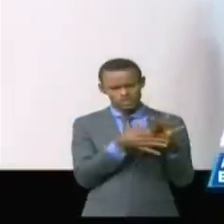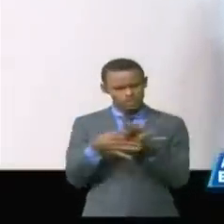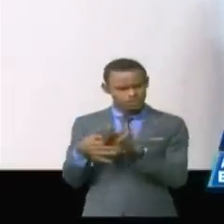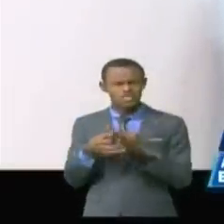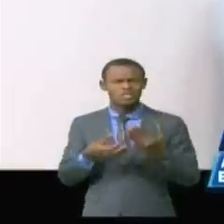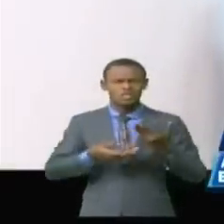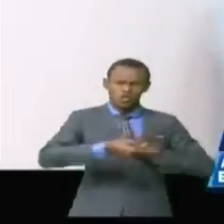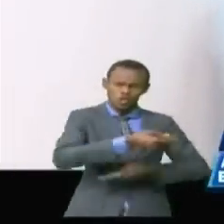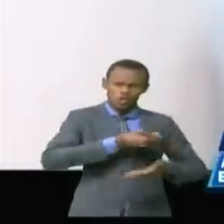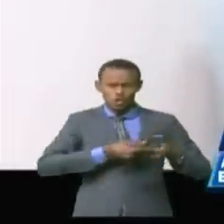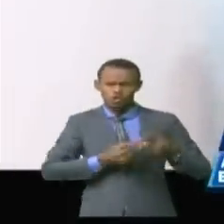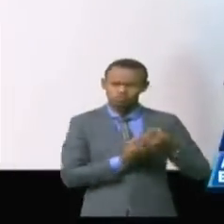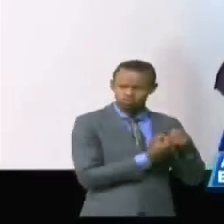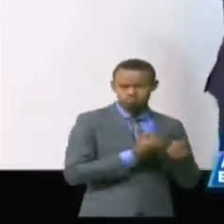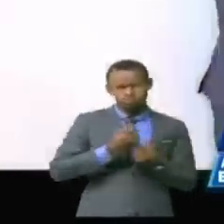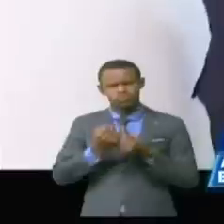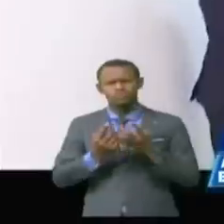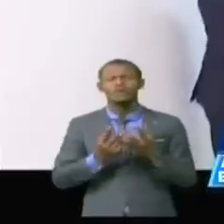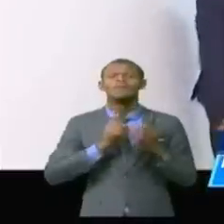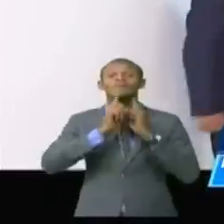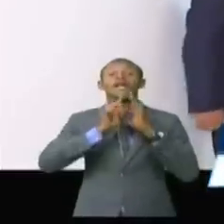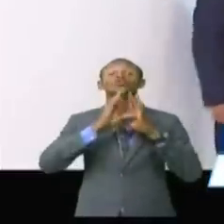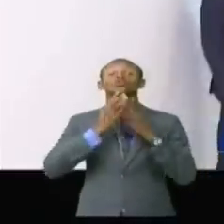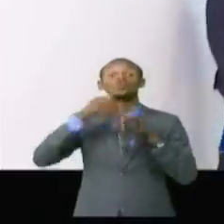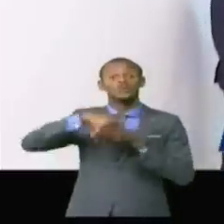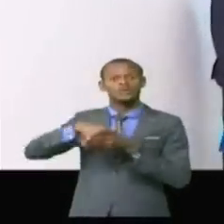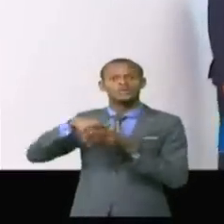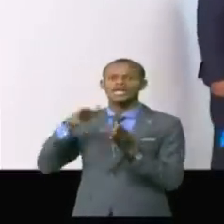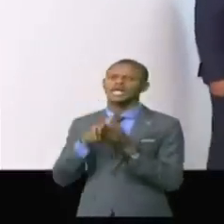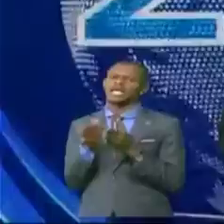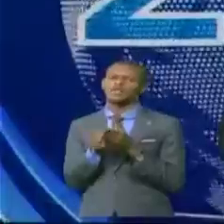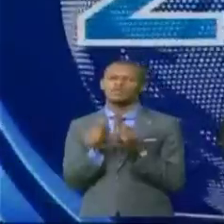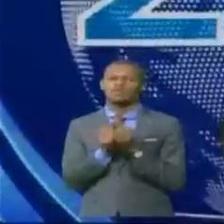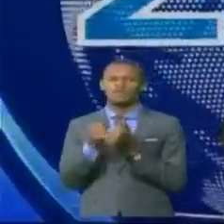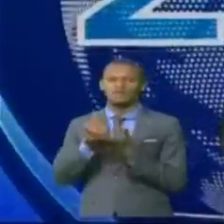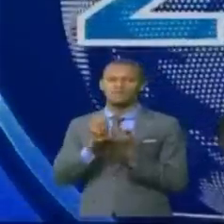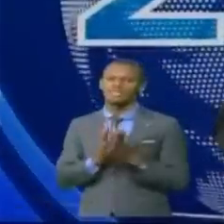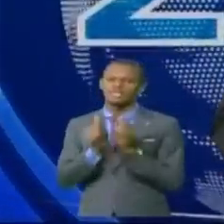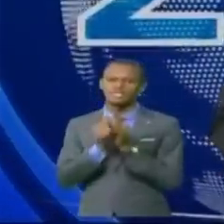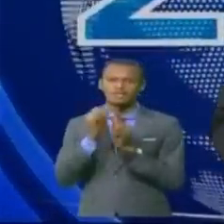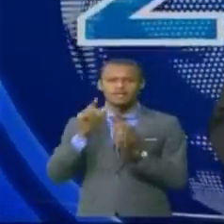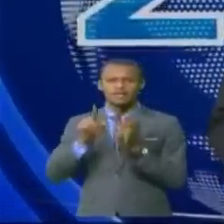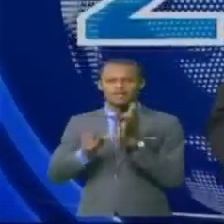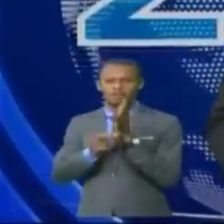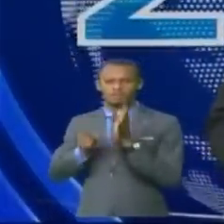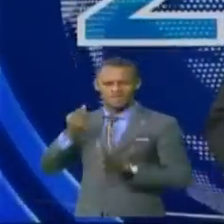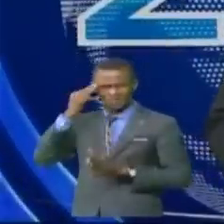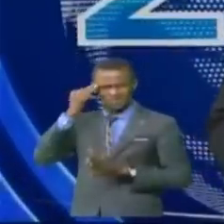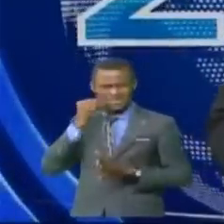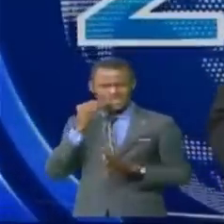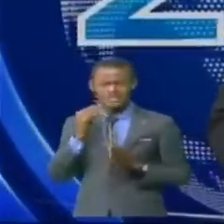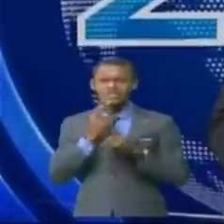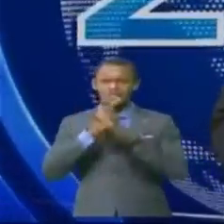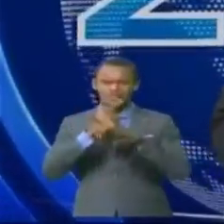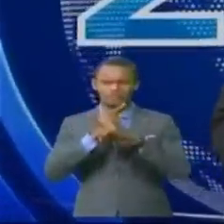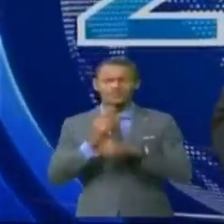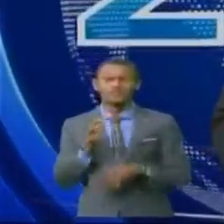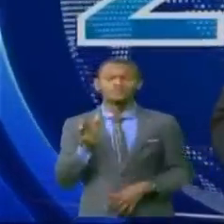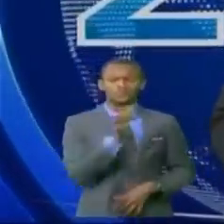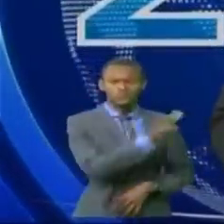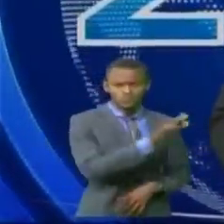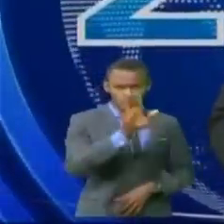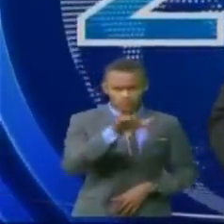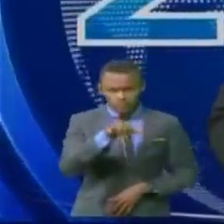patron de la Défense nationale et les diplomates israéliens. Plus question de passer par Goma pour